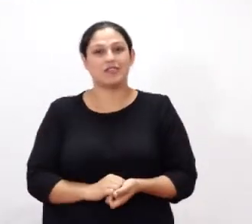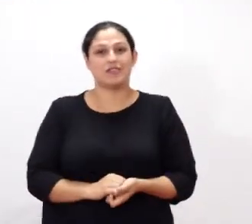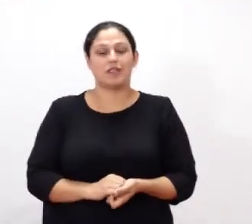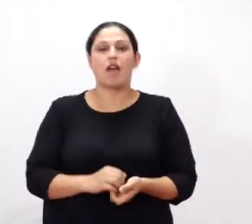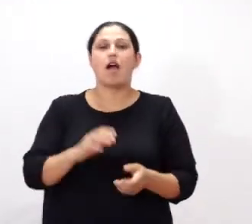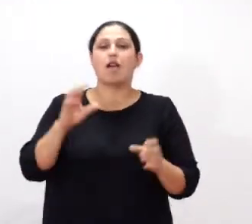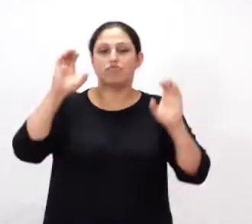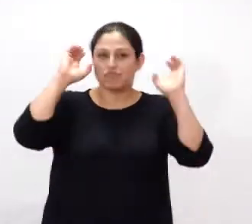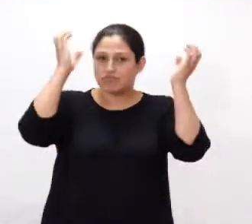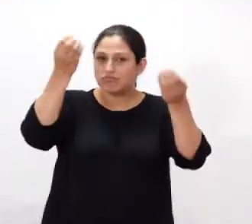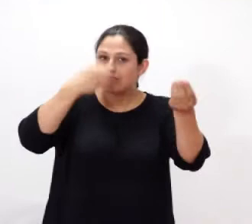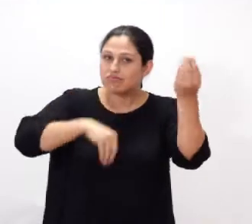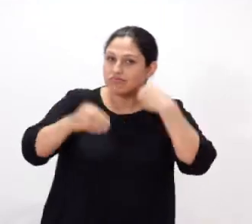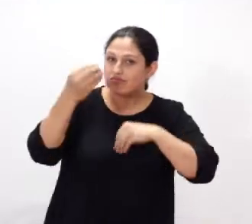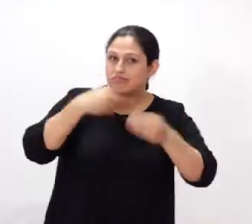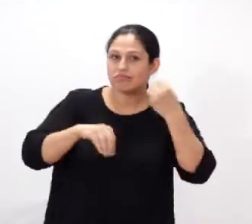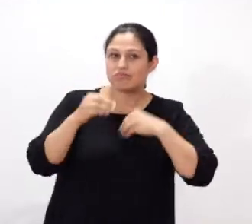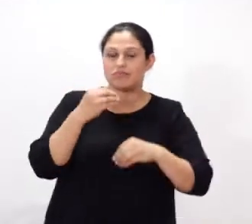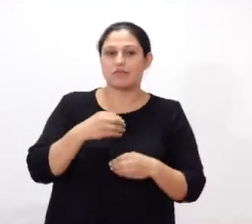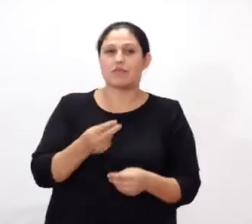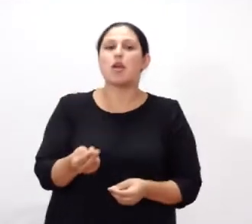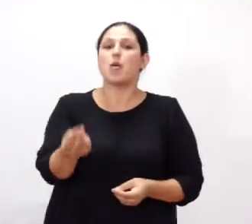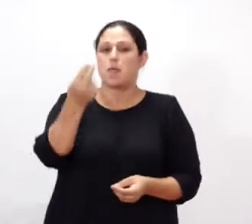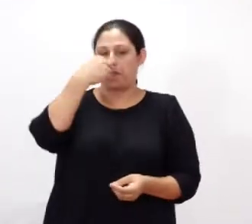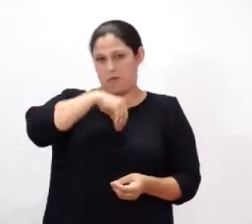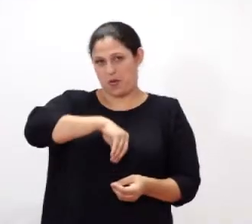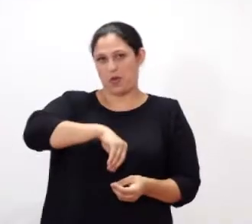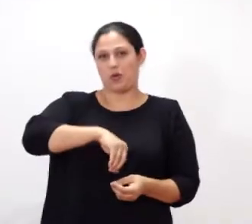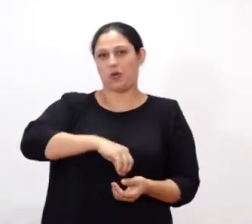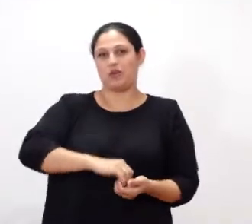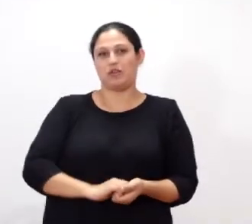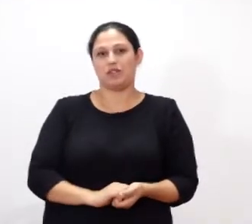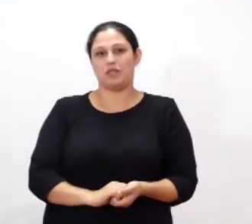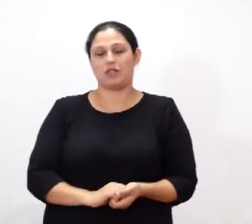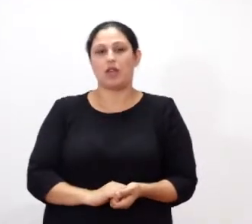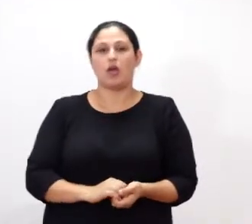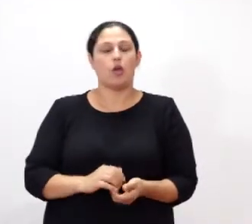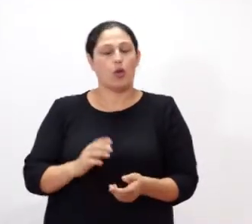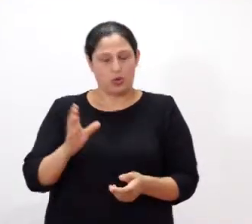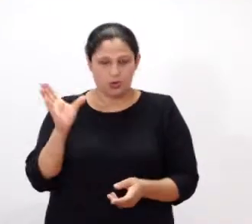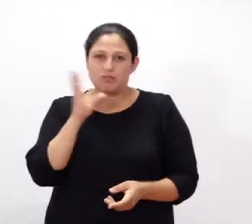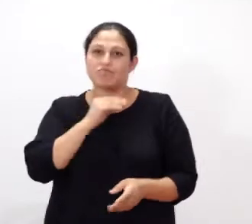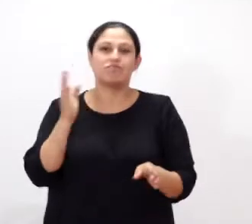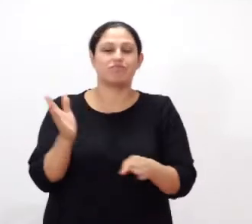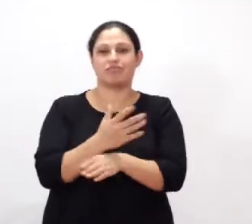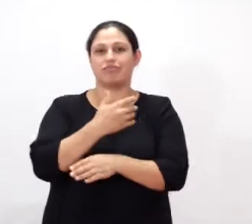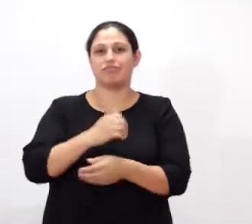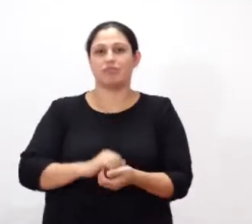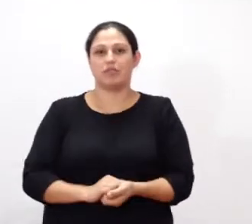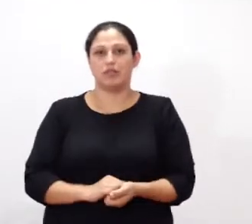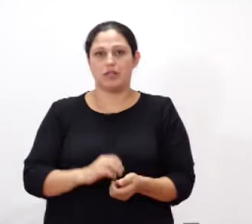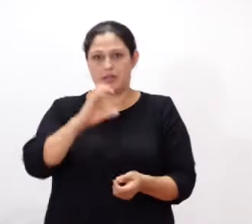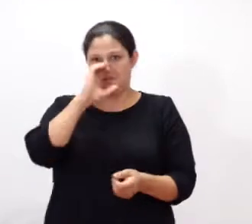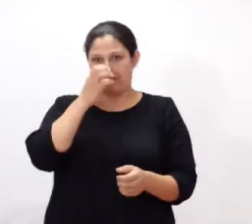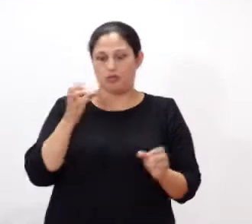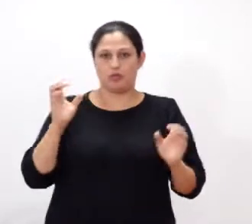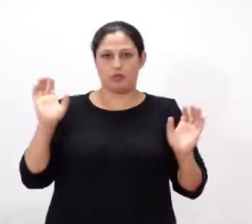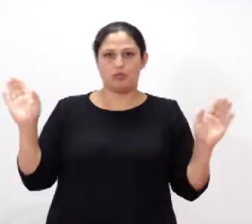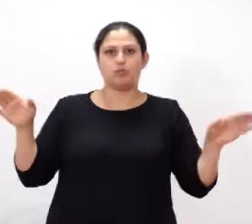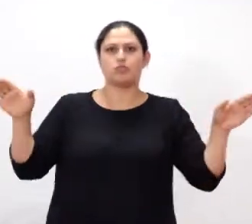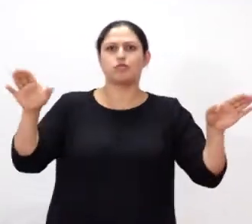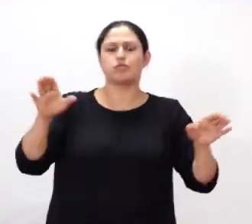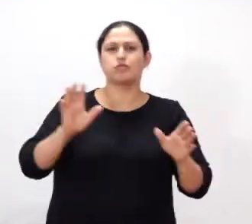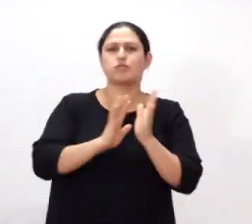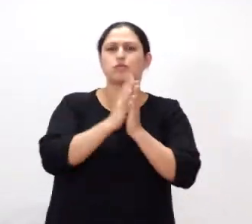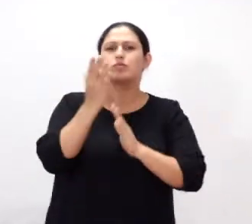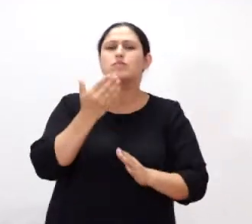حرف خورک میخوردی اهده بوم